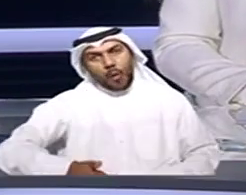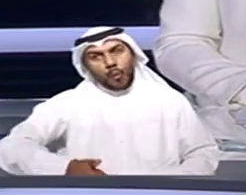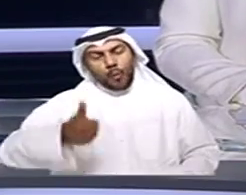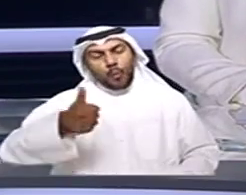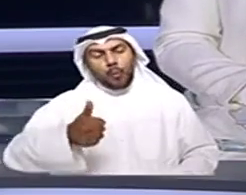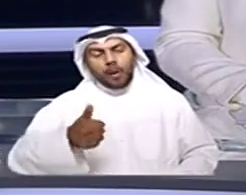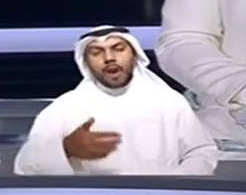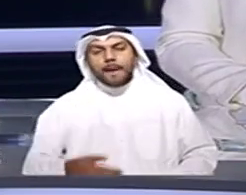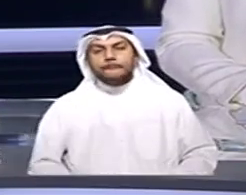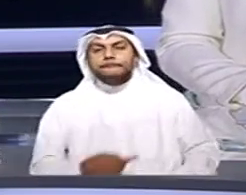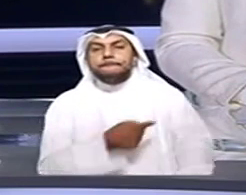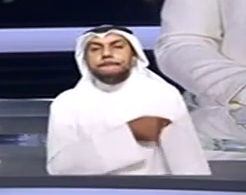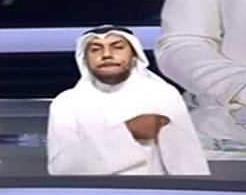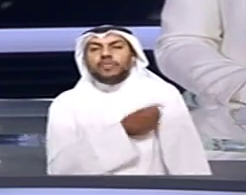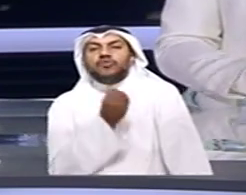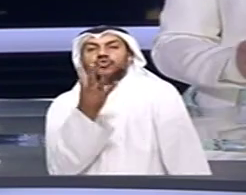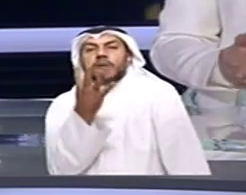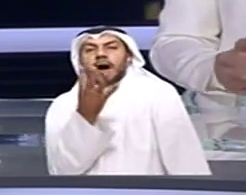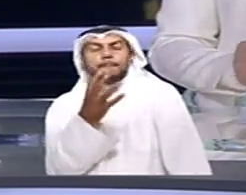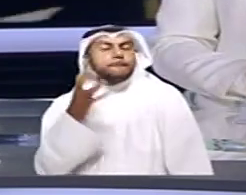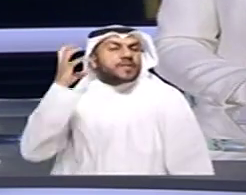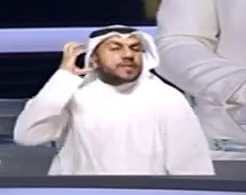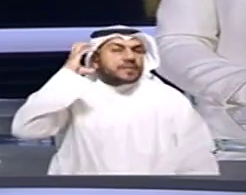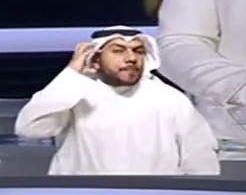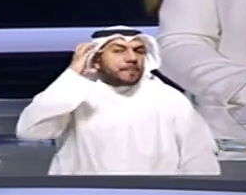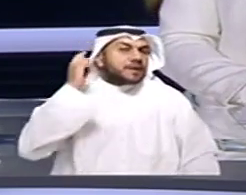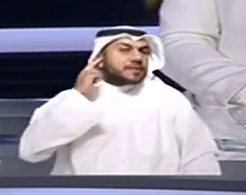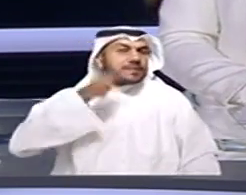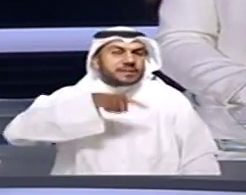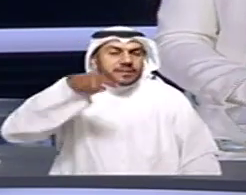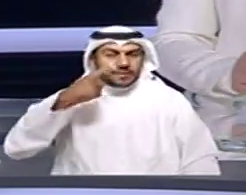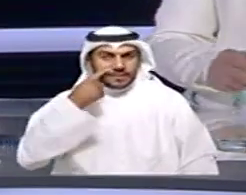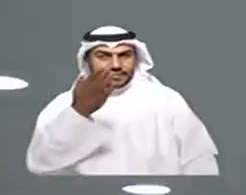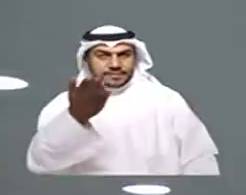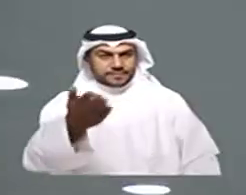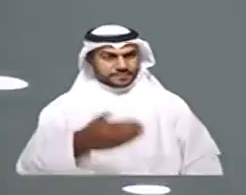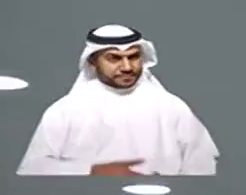بوجود عيادات تخصصية متطورة.